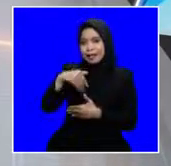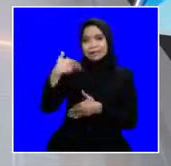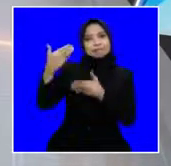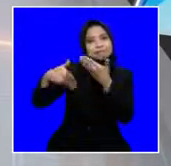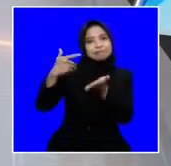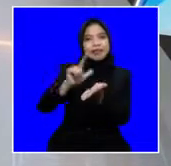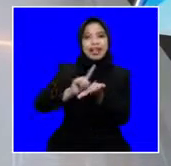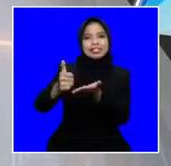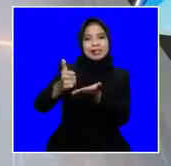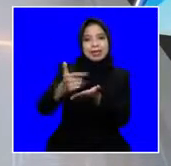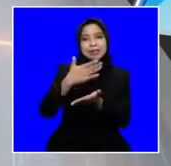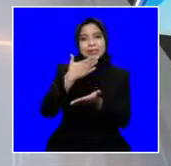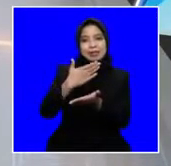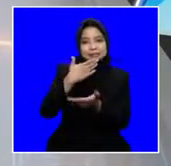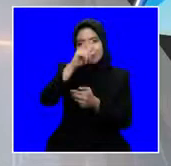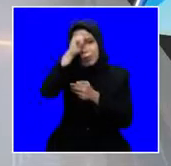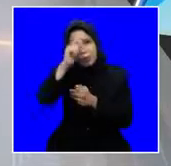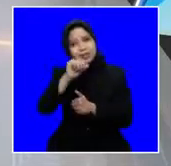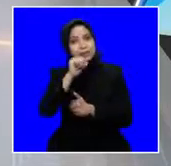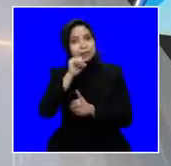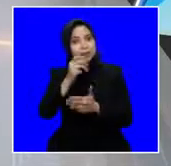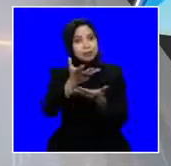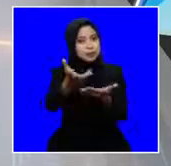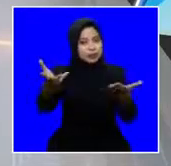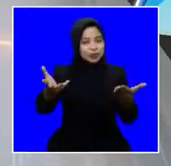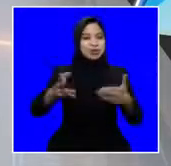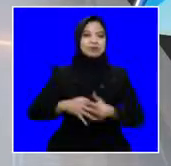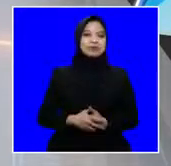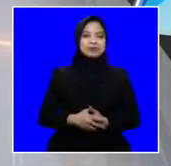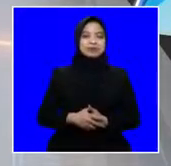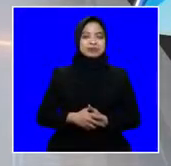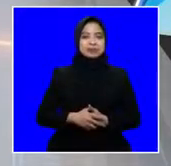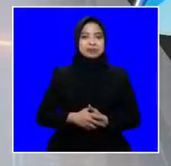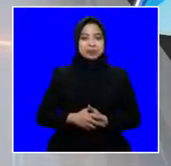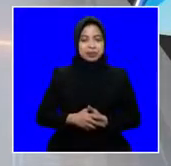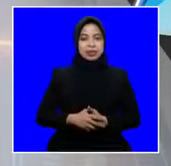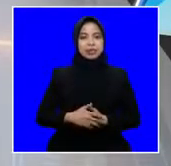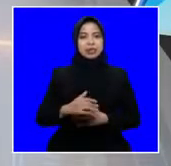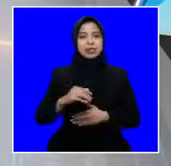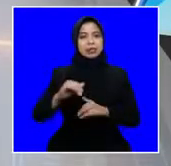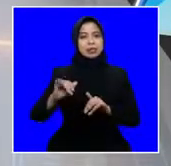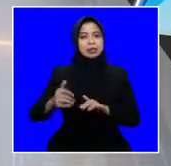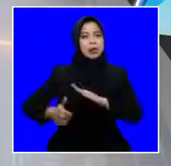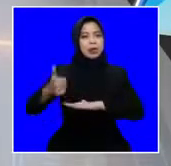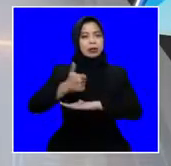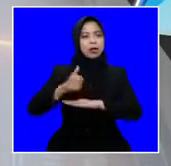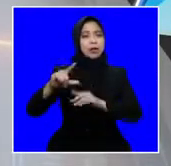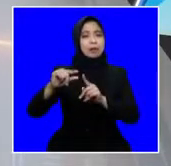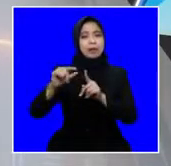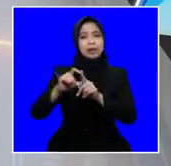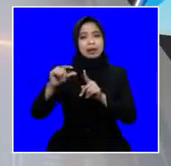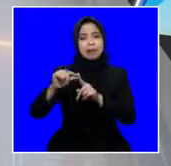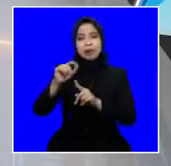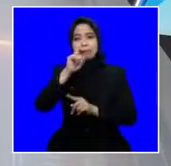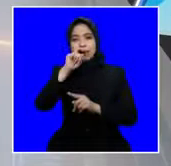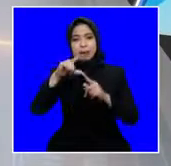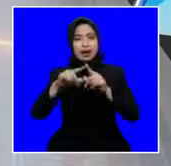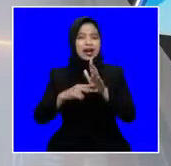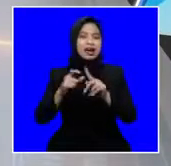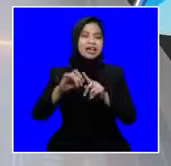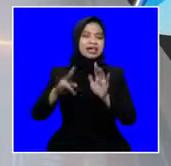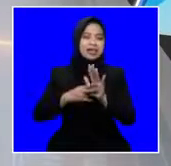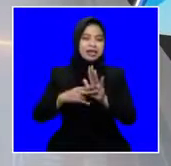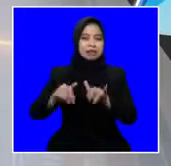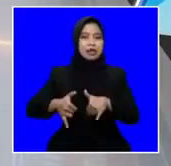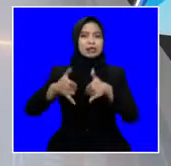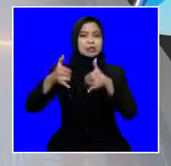dengan lancar. Dan salam hormat juga kami aturkan kepada seluruh panelis, Direktur Utama LPDP, Bapak Andin Hadianto, Direktur Beasiswa